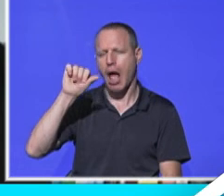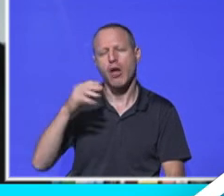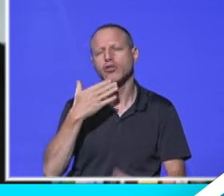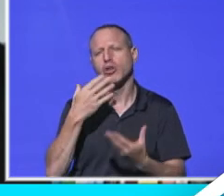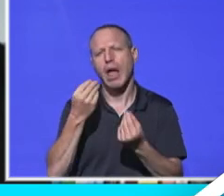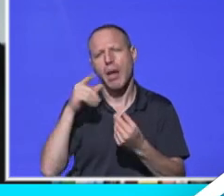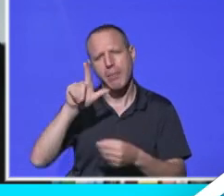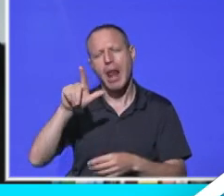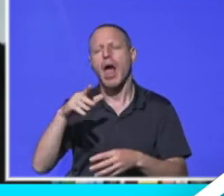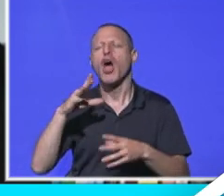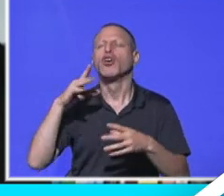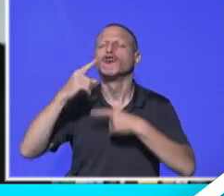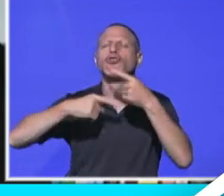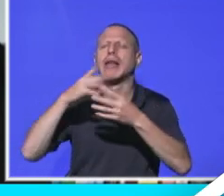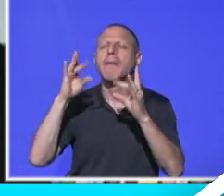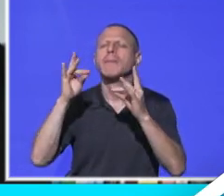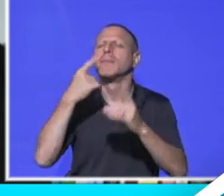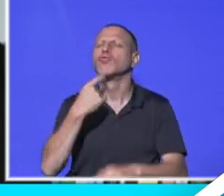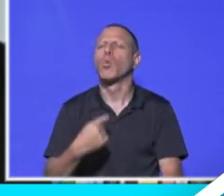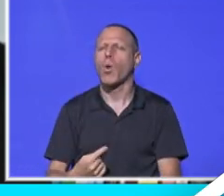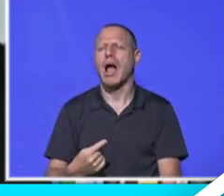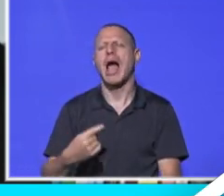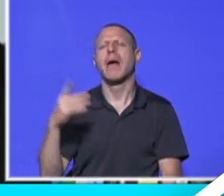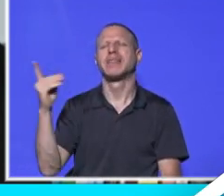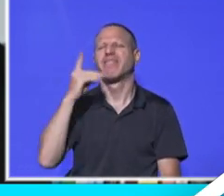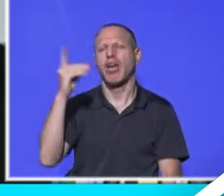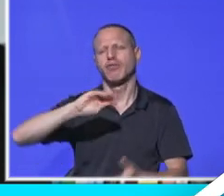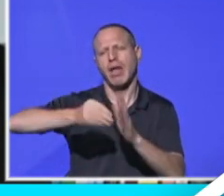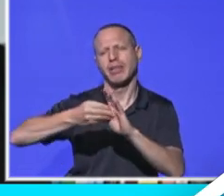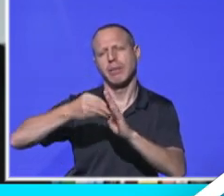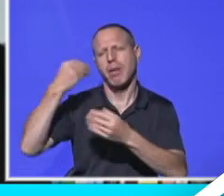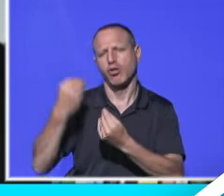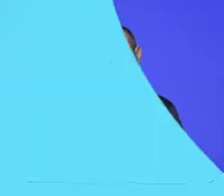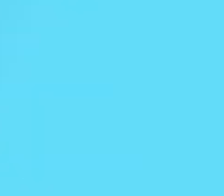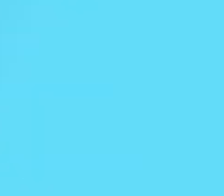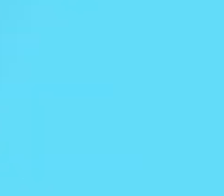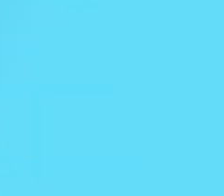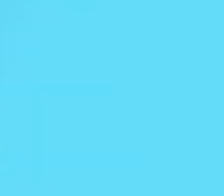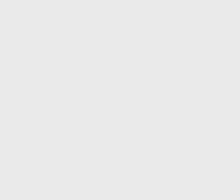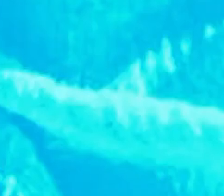מתוקה מדבש וחתימה טובה. תודה רבה. תודה רבה. שנה טובה. תודה, שנה טובה.